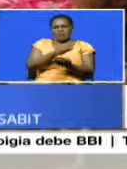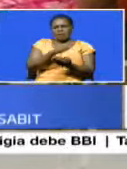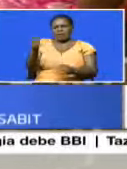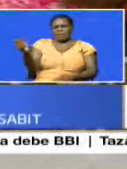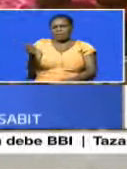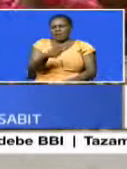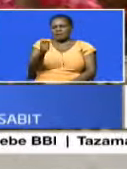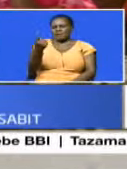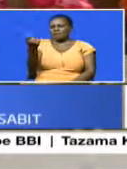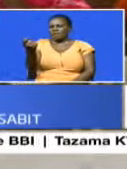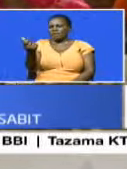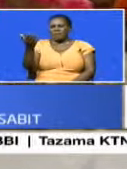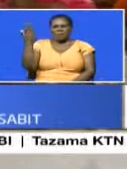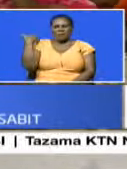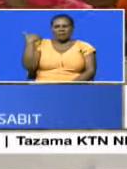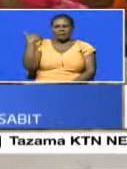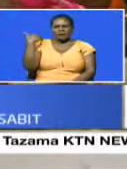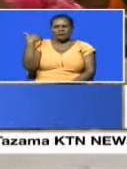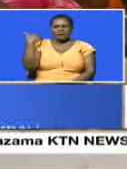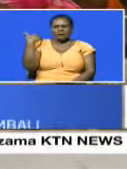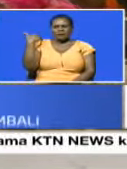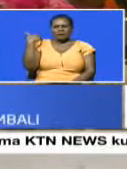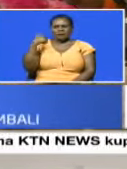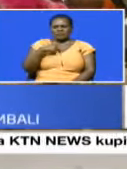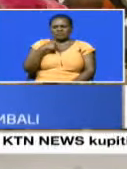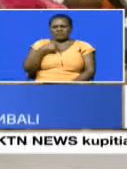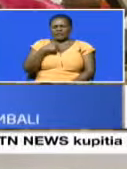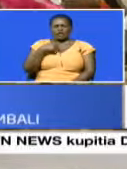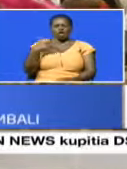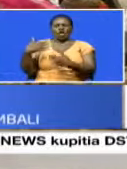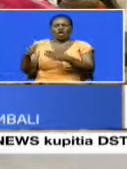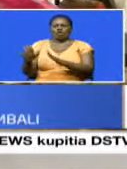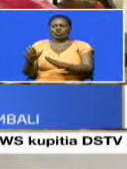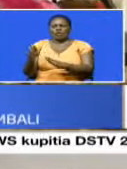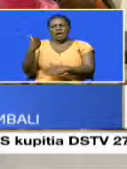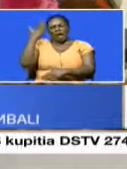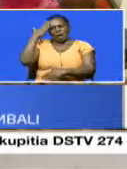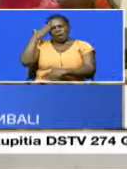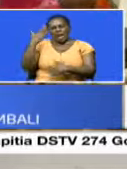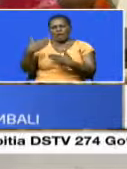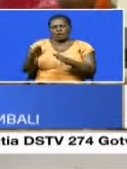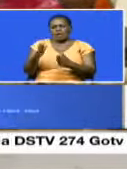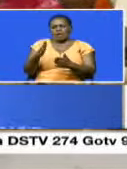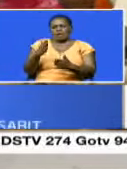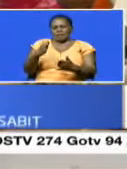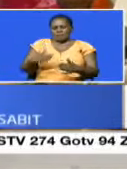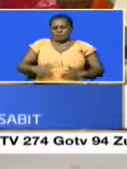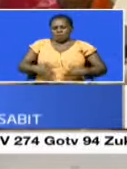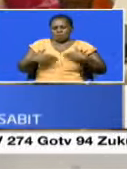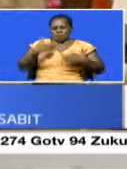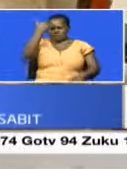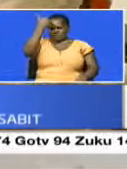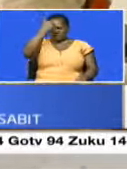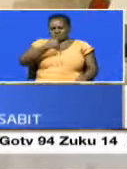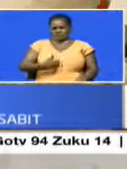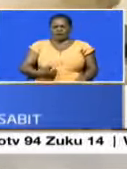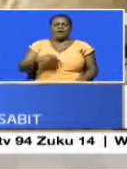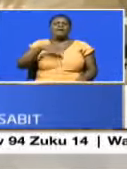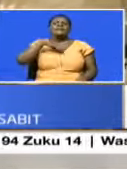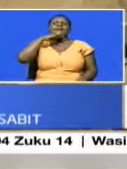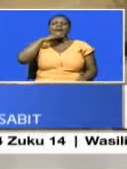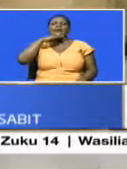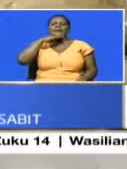Miezi michache iliyopita alianza kupoteza hisia na ufahamu baada ya upande mmoja wa mwili wake kufa ganzi na